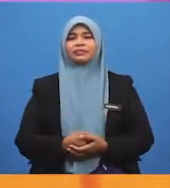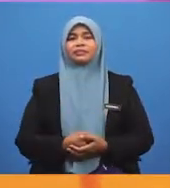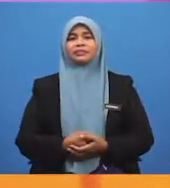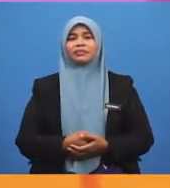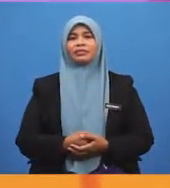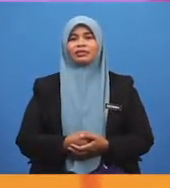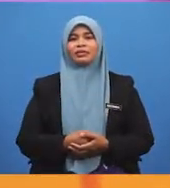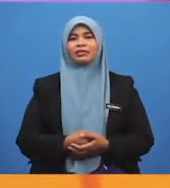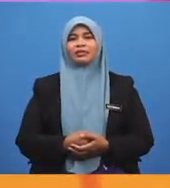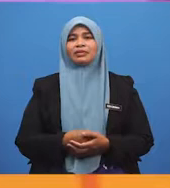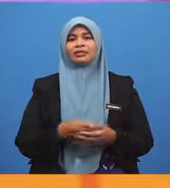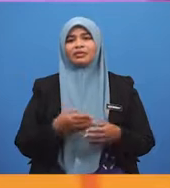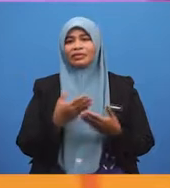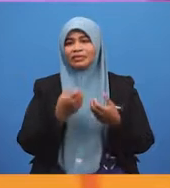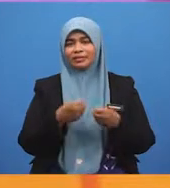Sudahkah murid-murid bersedia?